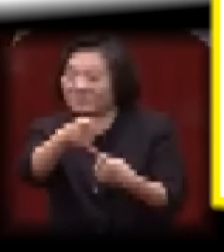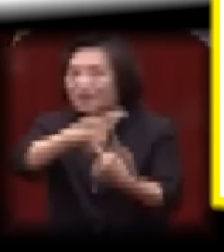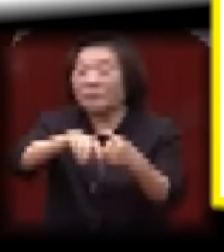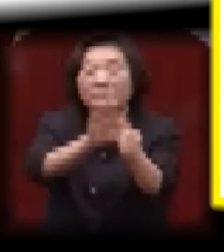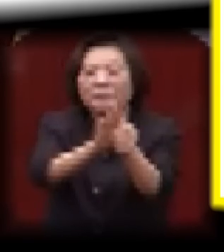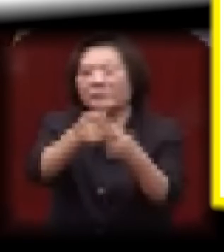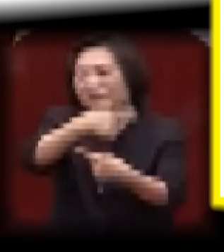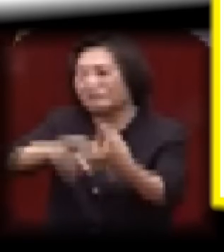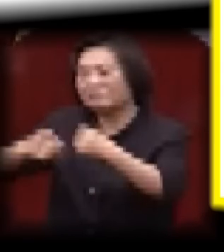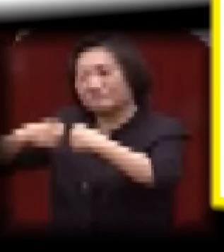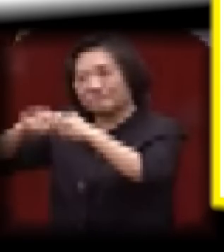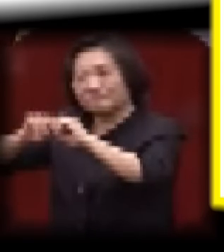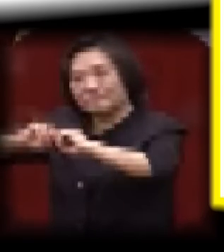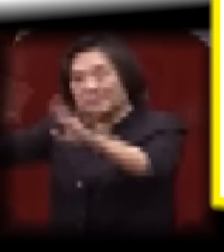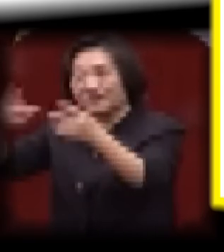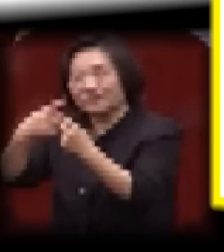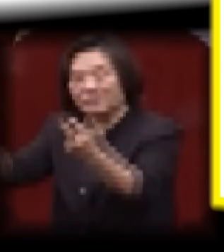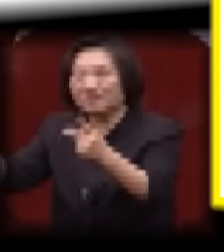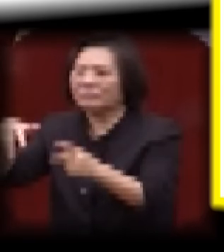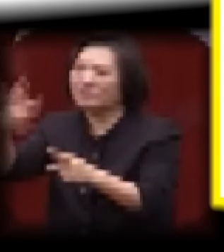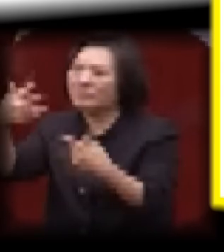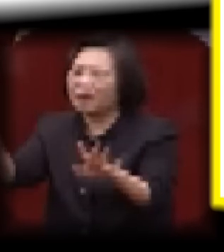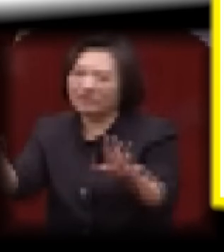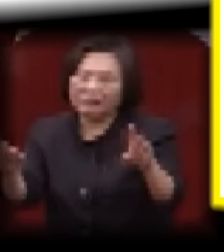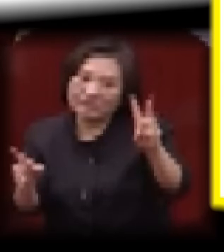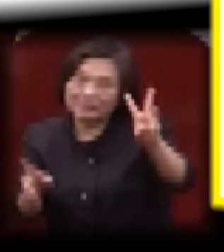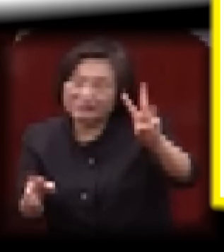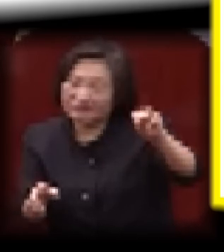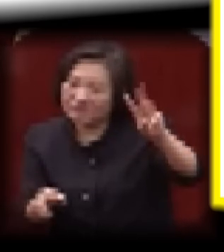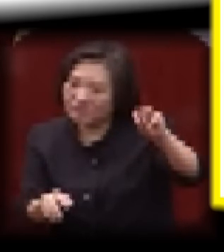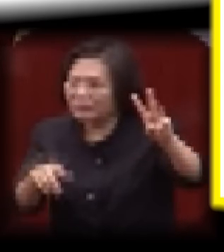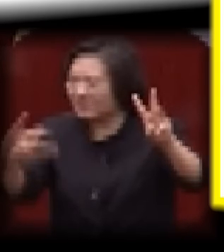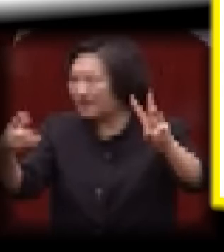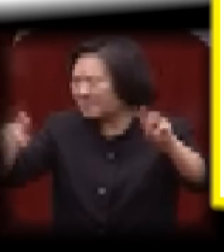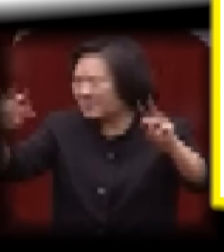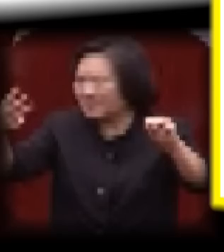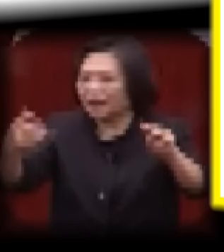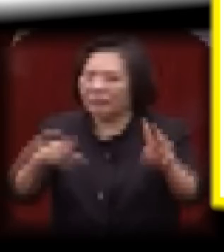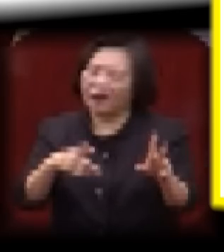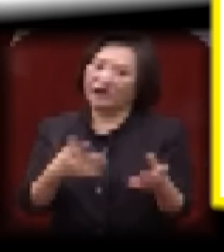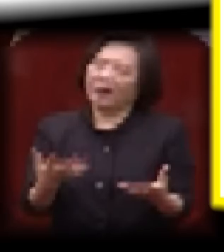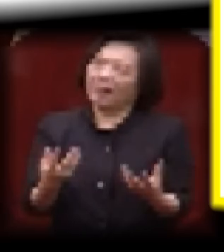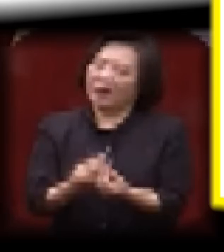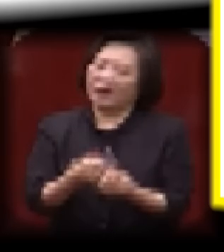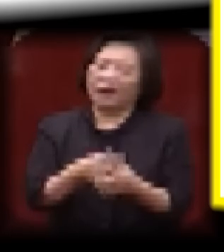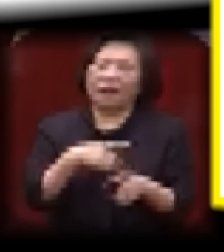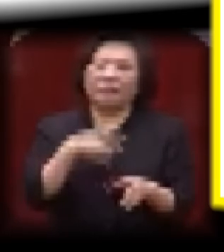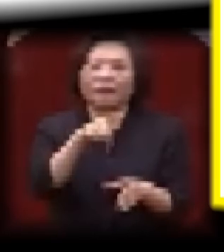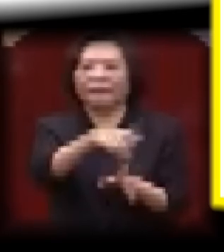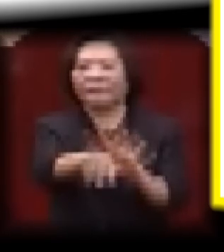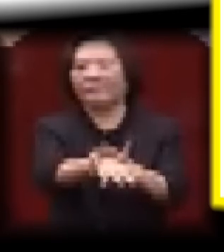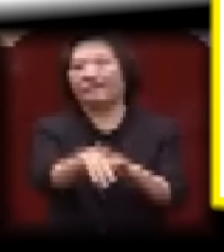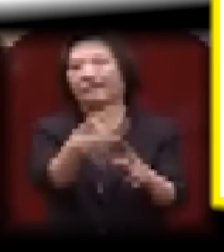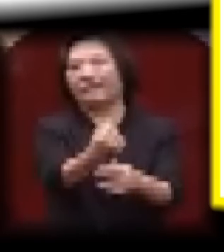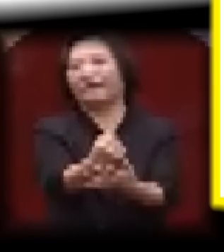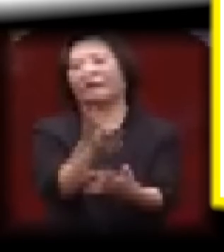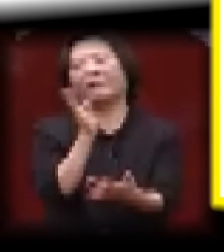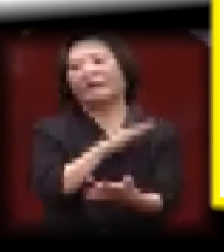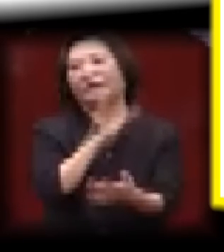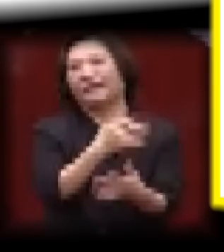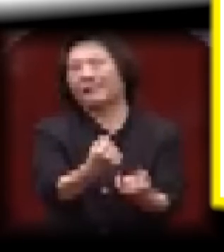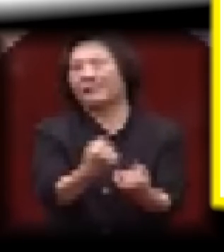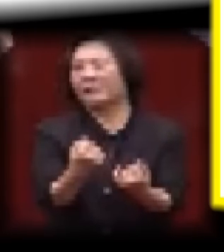知道，表示说这个效率还是很差，表示说空屋并没有很有效的被进入租屋市场。所以我们也针对这个问题